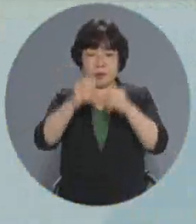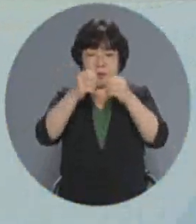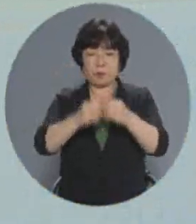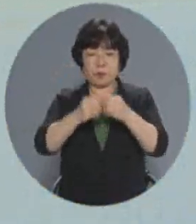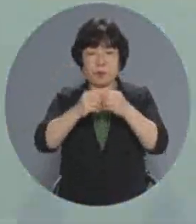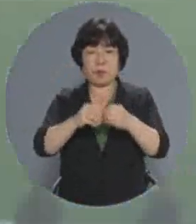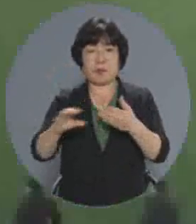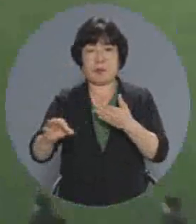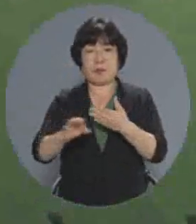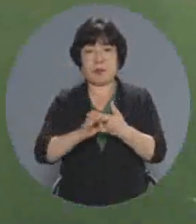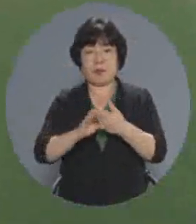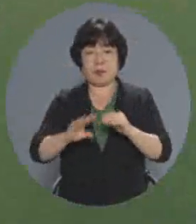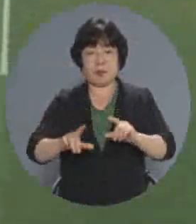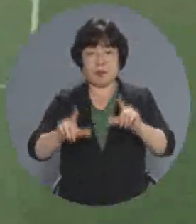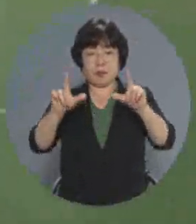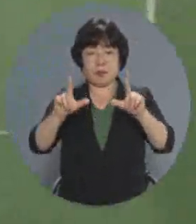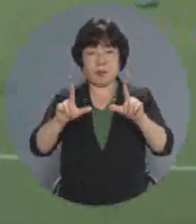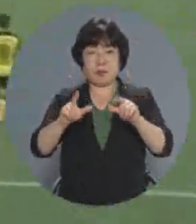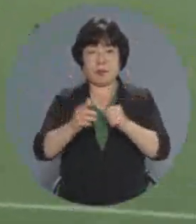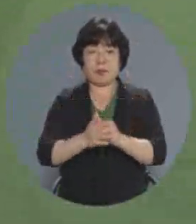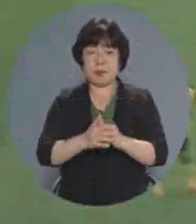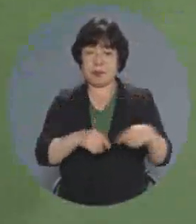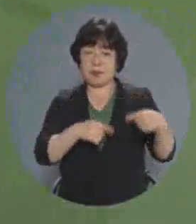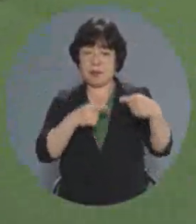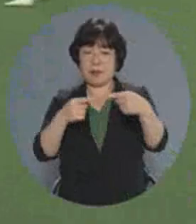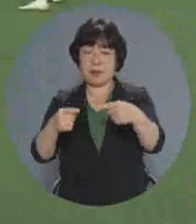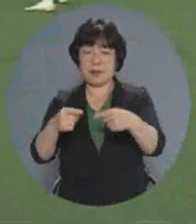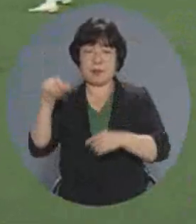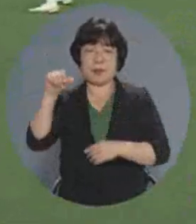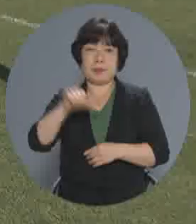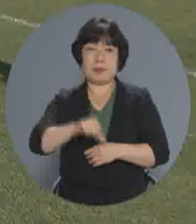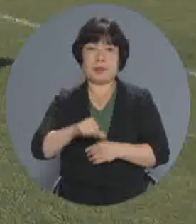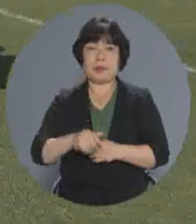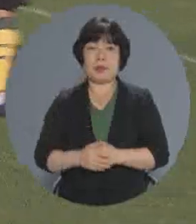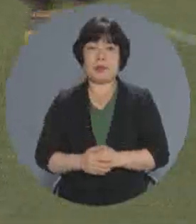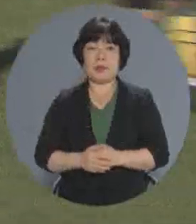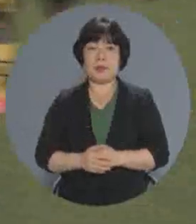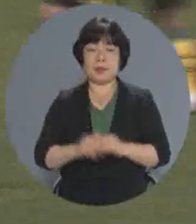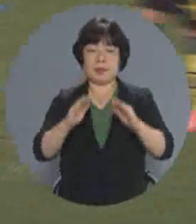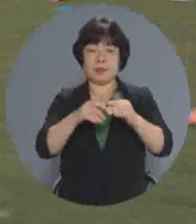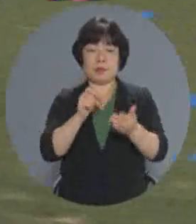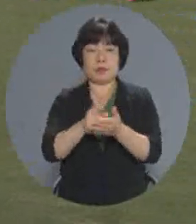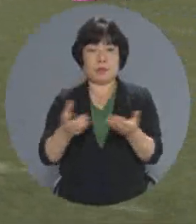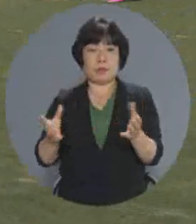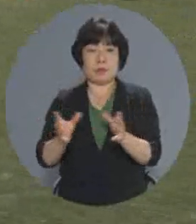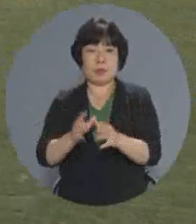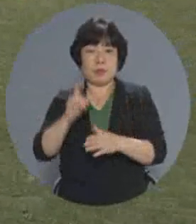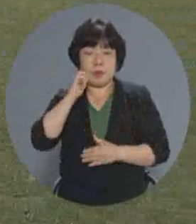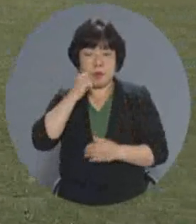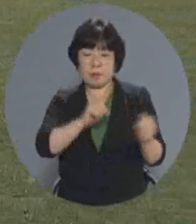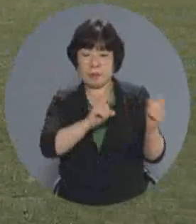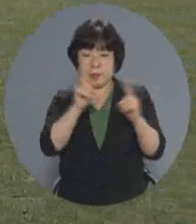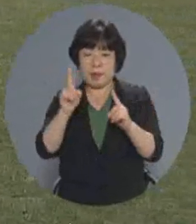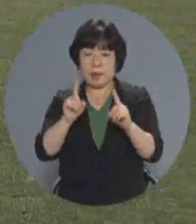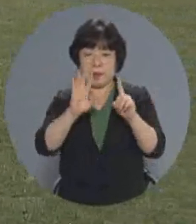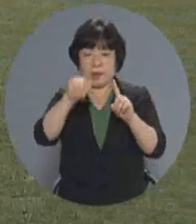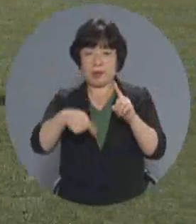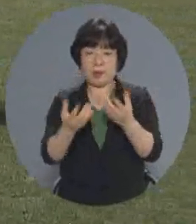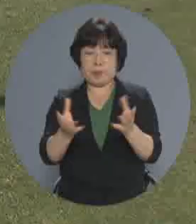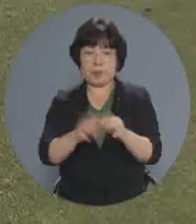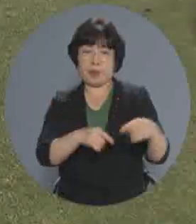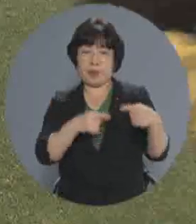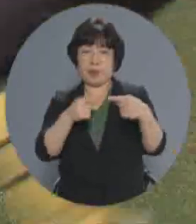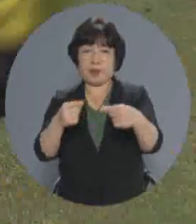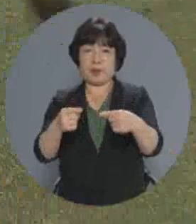기록하며 올 시즌 플레이오프 순 추리 좌절해서 주세요 선남 들어온 지는 어렵게 살려낸 일부 진출에 굴